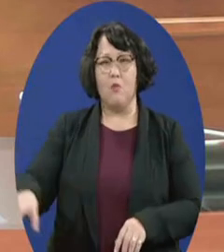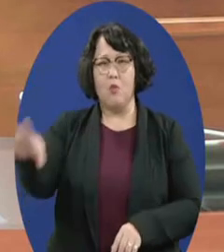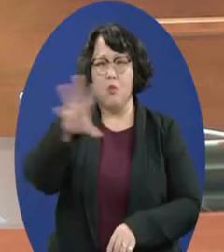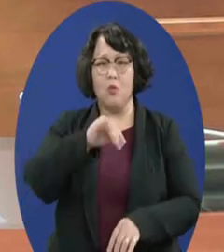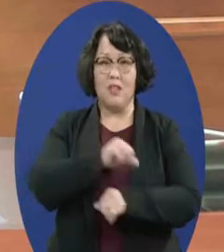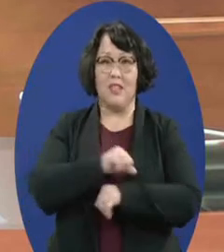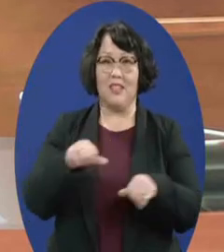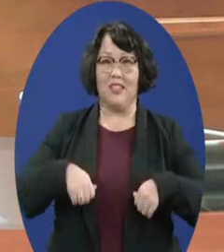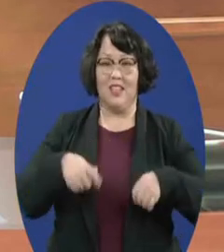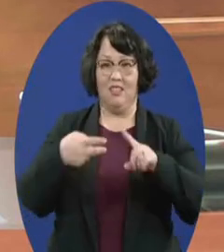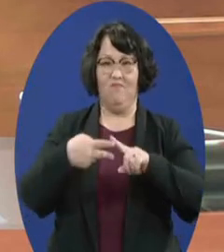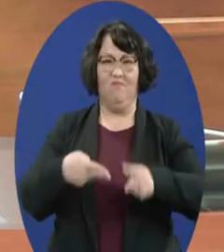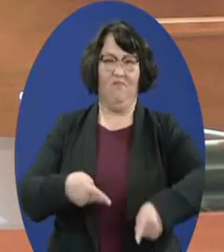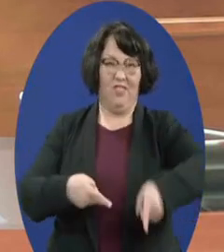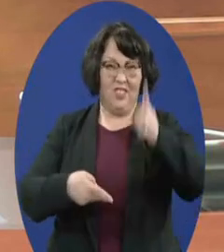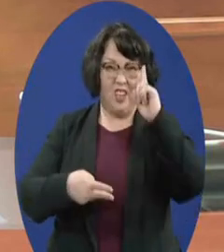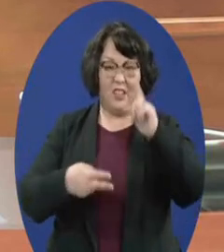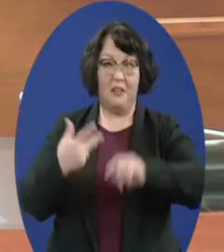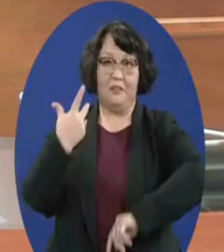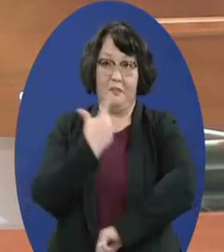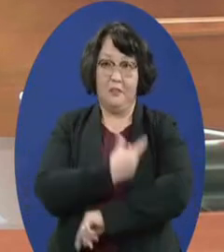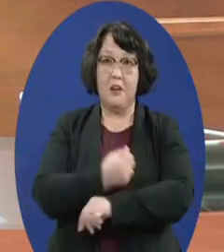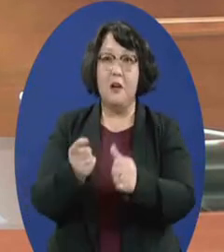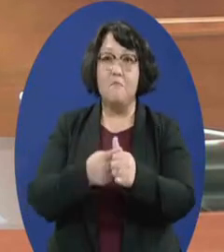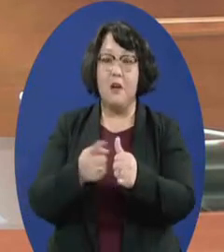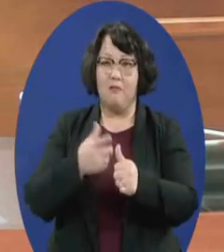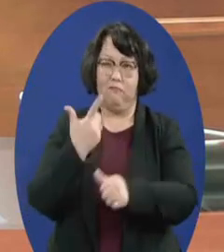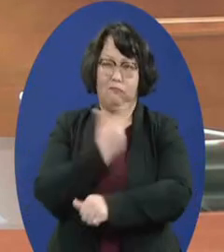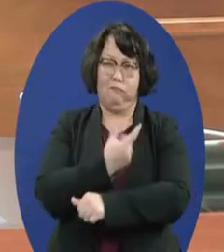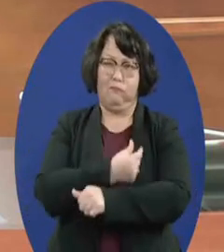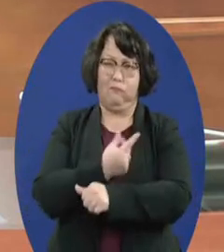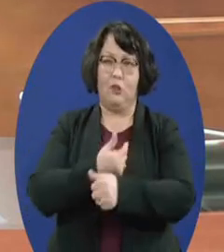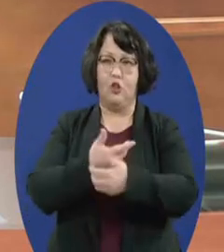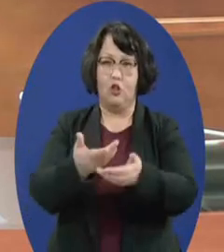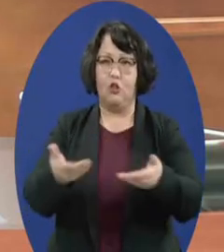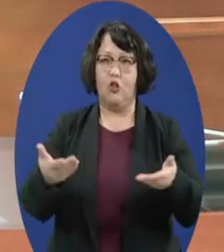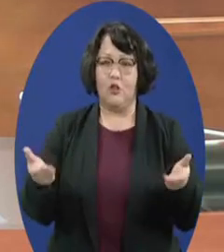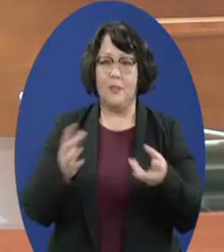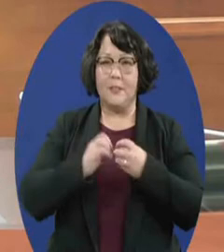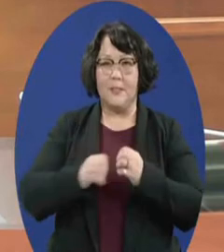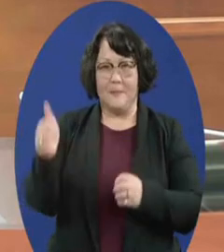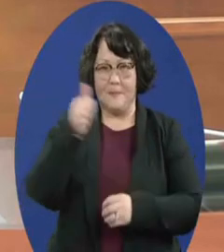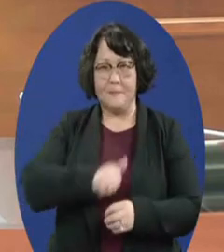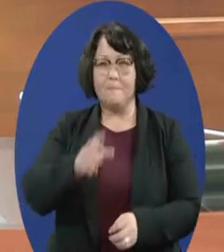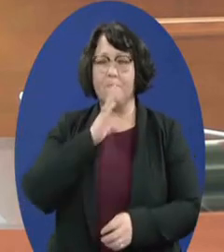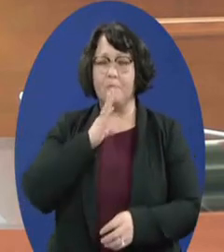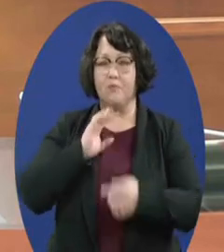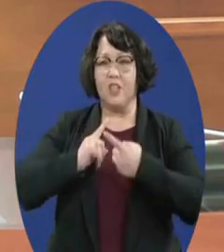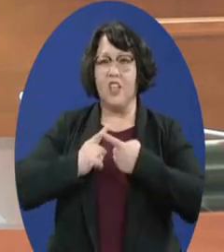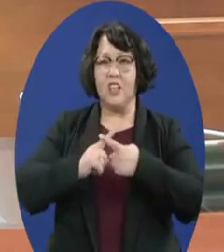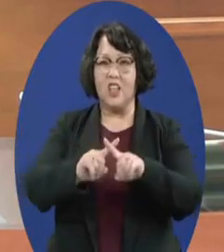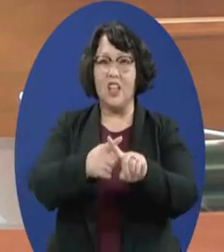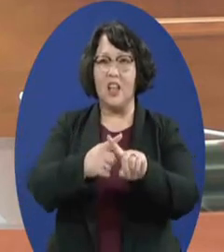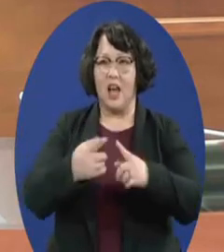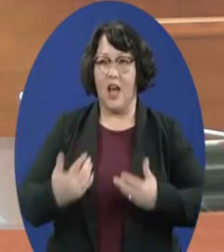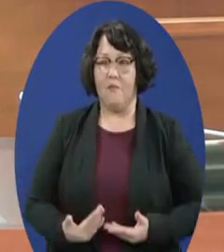иргэдийнхээ 1-р тунг Улаанбаатар хотод бүрэн хийхээр за энэний зэрэгцээ мэдээж одоо хилийн бүс орчмын